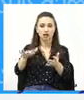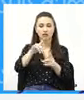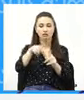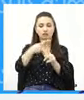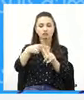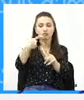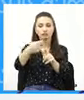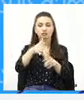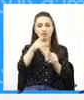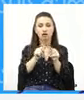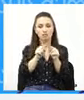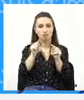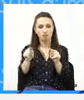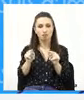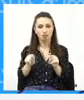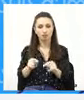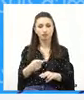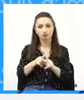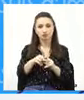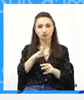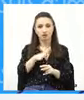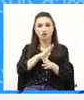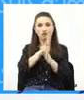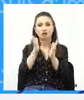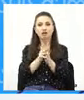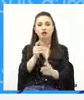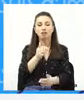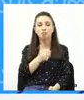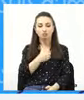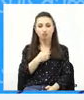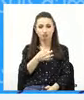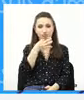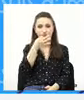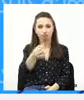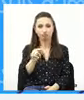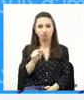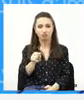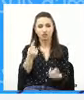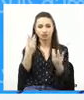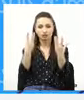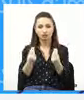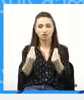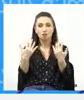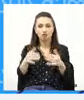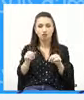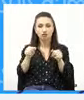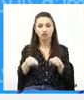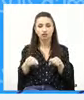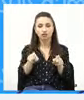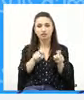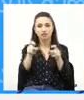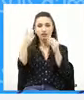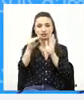მომდევნო წლების განმავლობაში. ეს იყო, რაც მინდოდა მეთქვა. დღეს ახლა უკვე შეგვიძლია